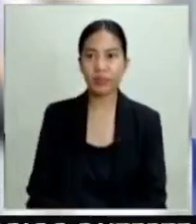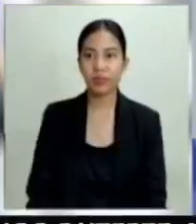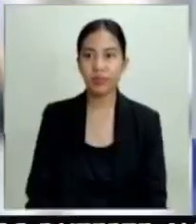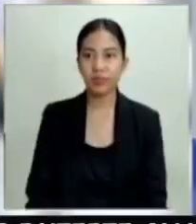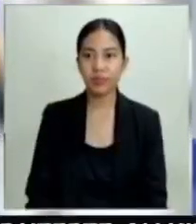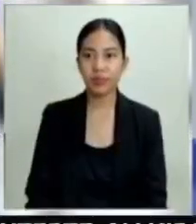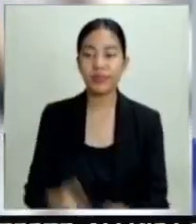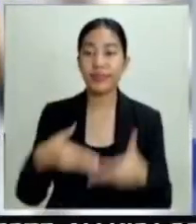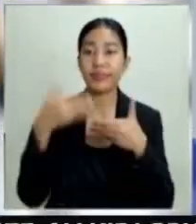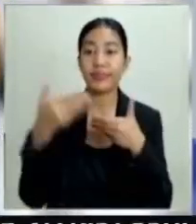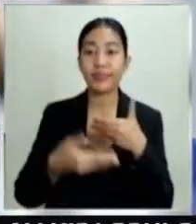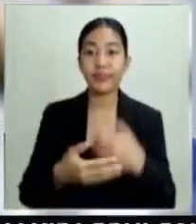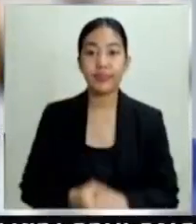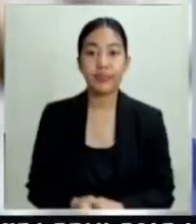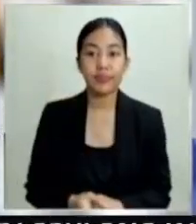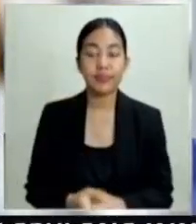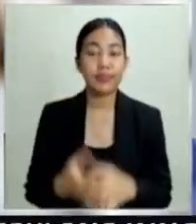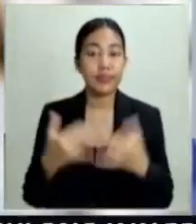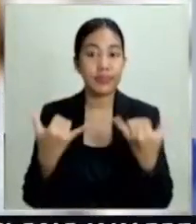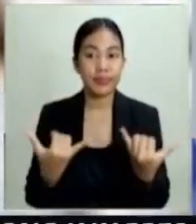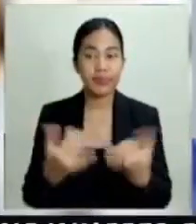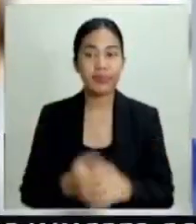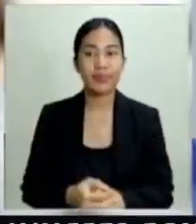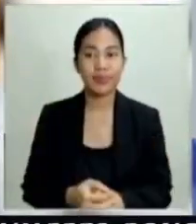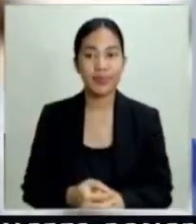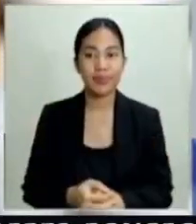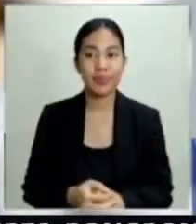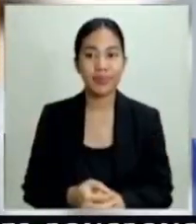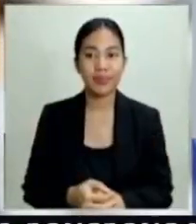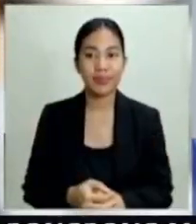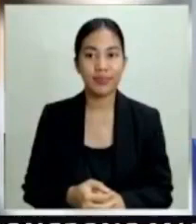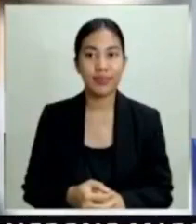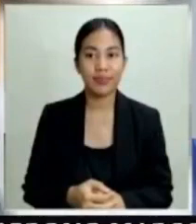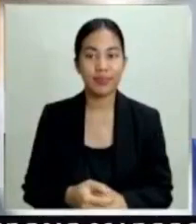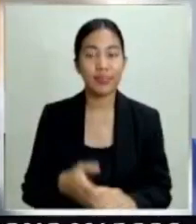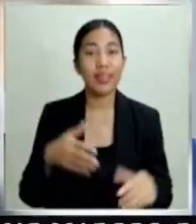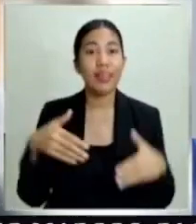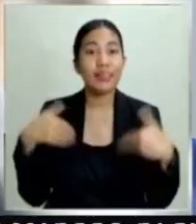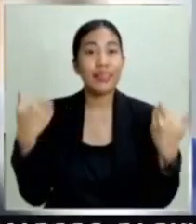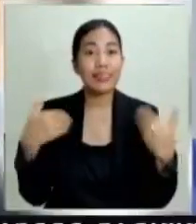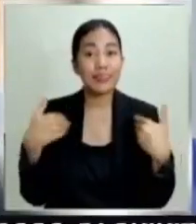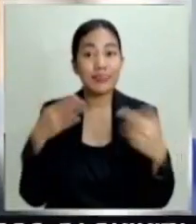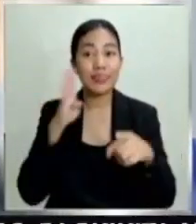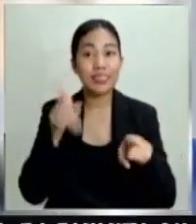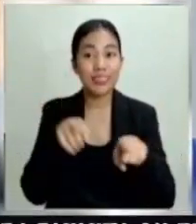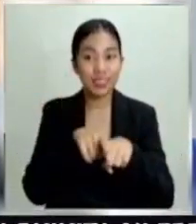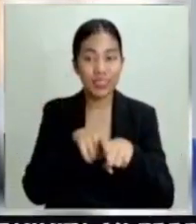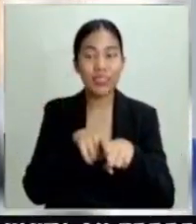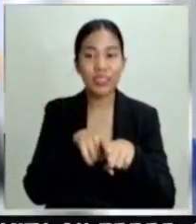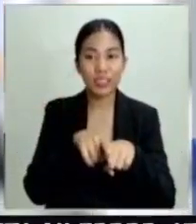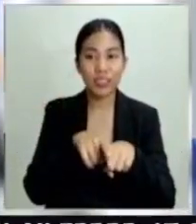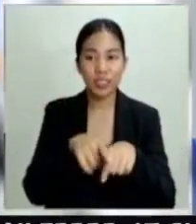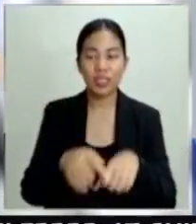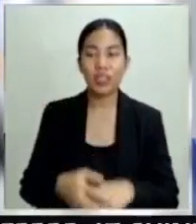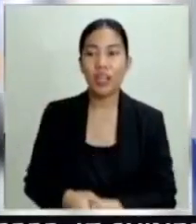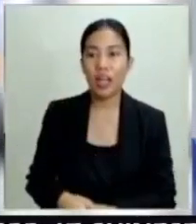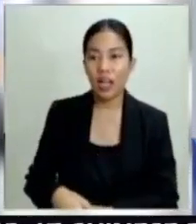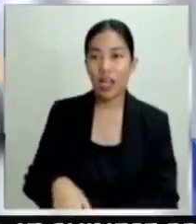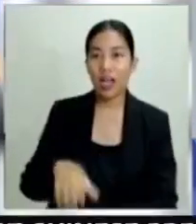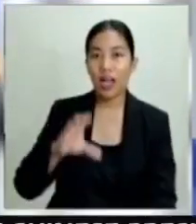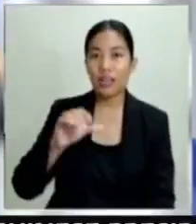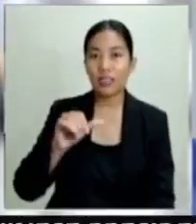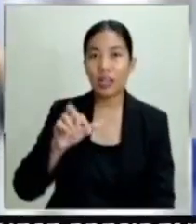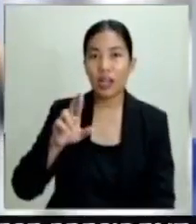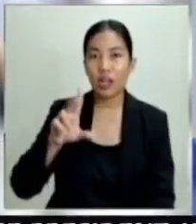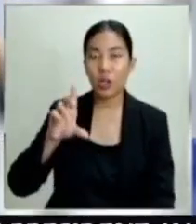Gumagawa na rin ng sarili niyang pangalan ang nakababatang kapatid ni world champion gymnast Carlos Yuro sa